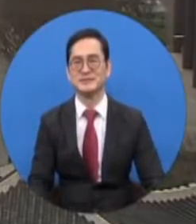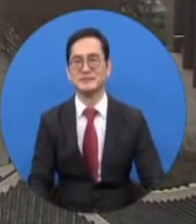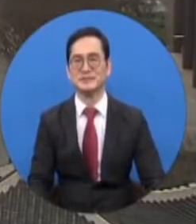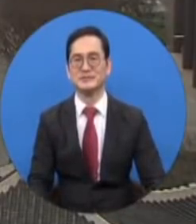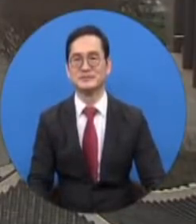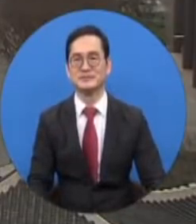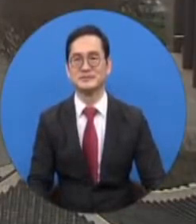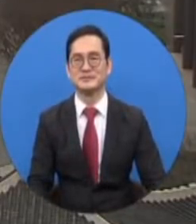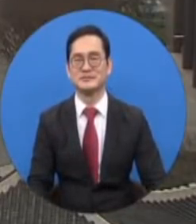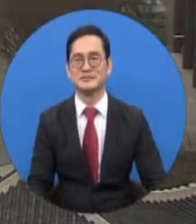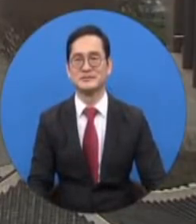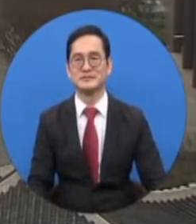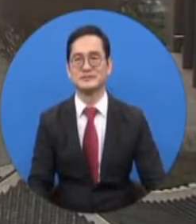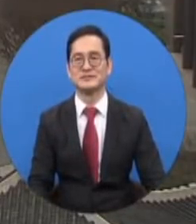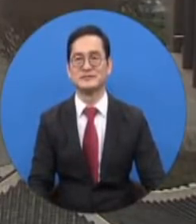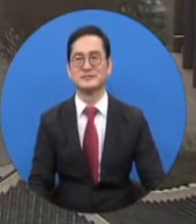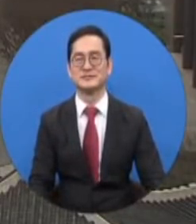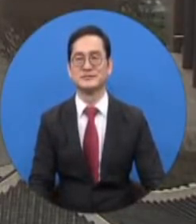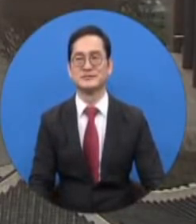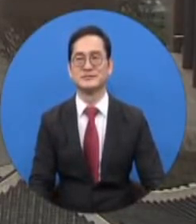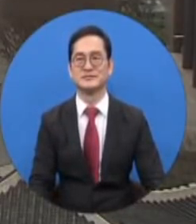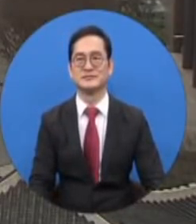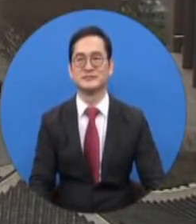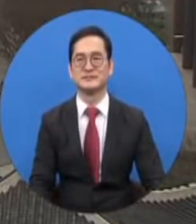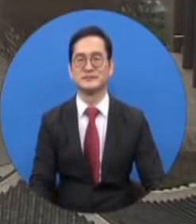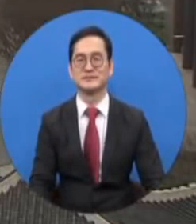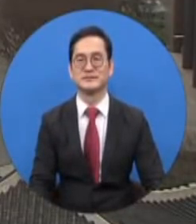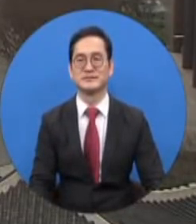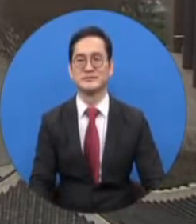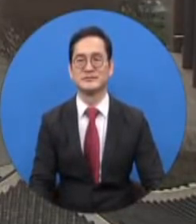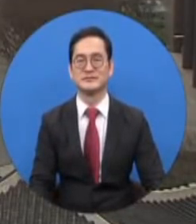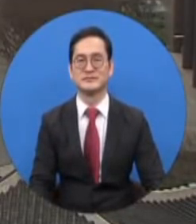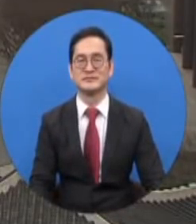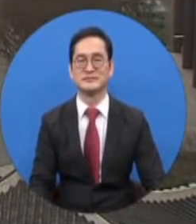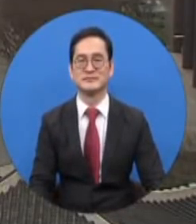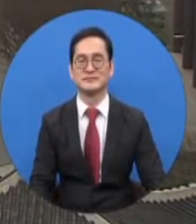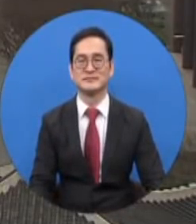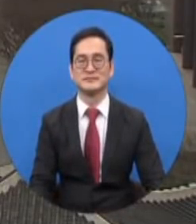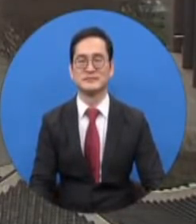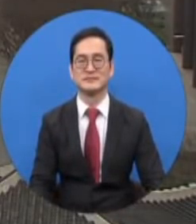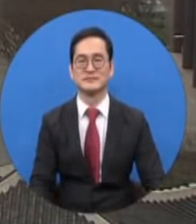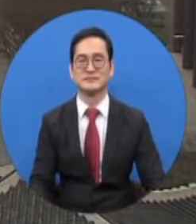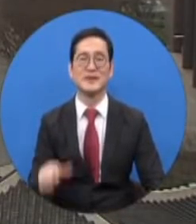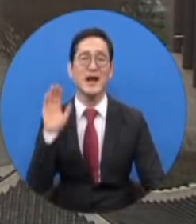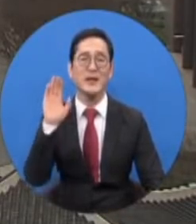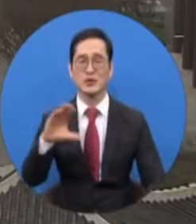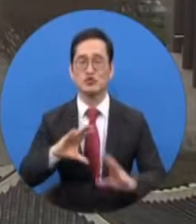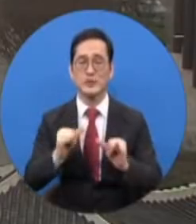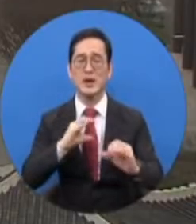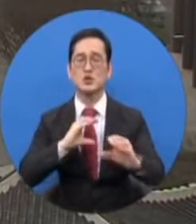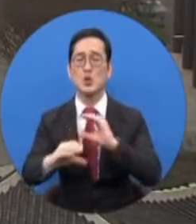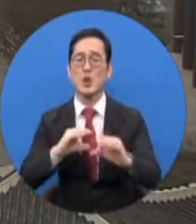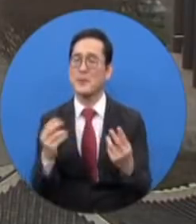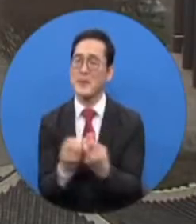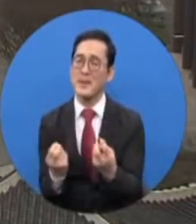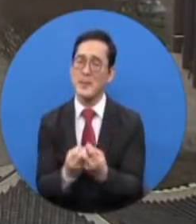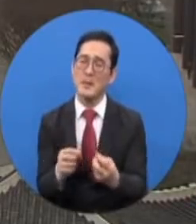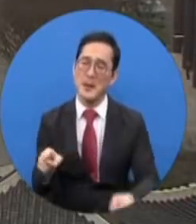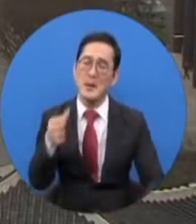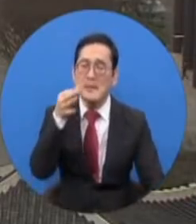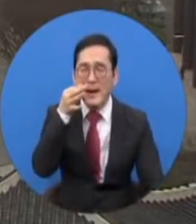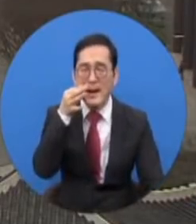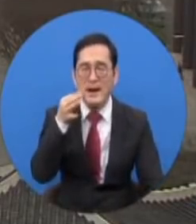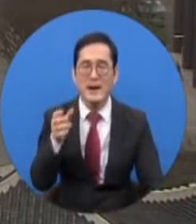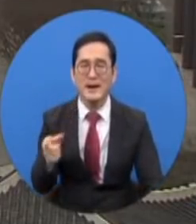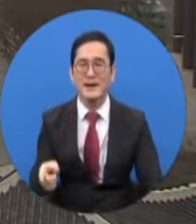뭐 광화문이든 용산이든 대통령 당선인이 어떻게 하기로 마음을 먹고 어떻게 소통을 하느냐를 실현하느냐라는 의지에 이재명